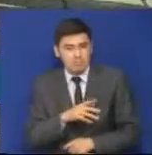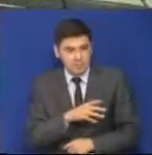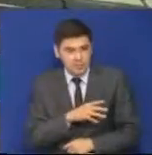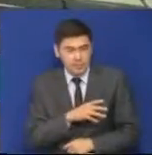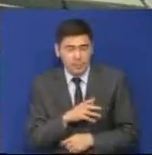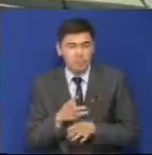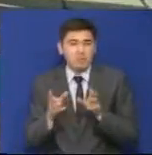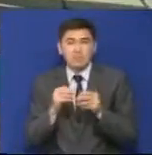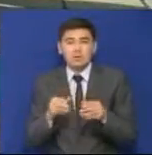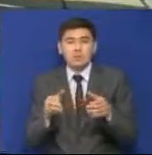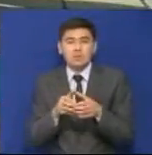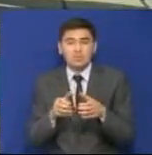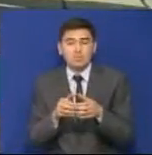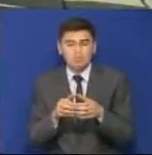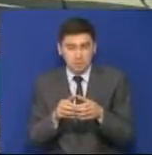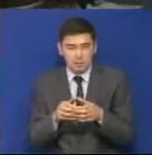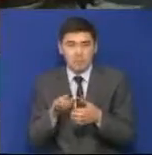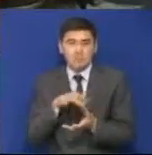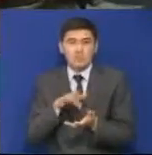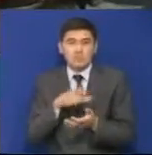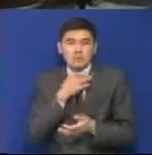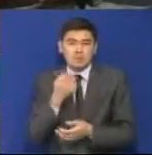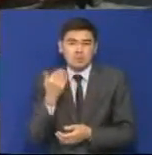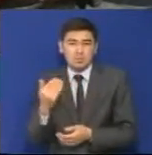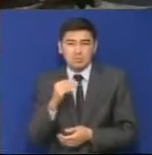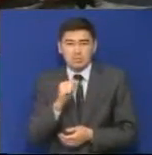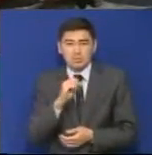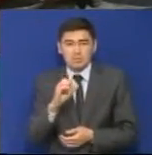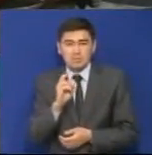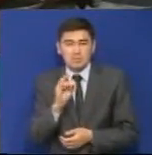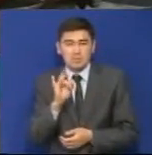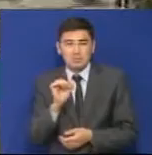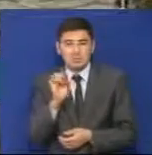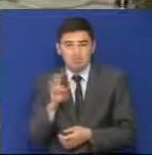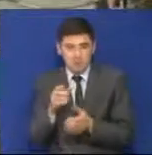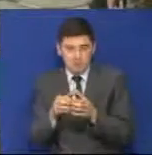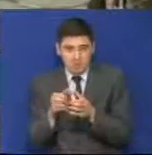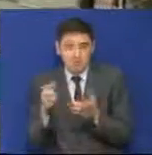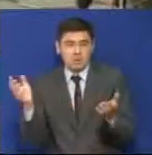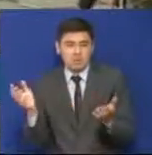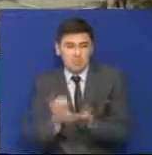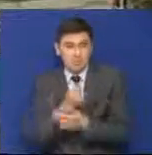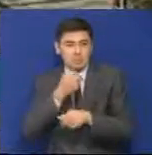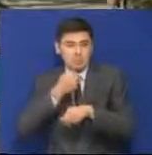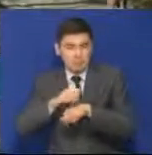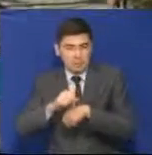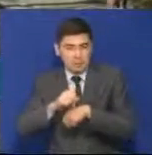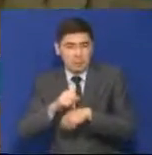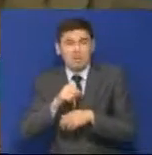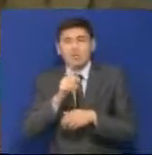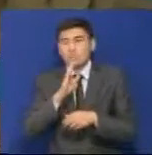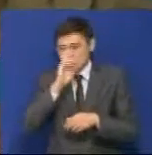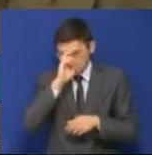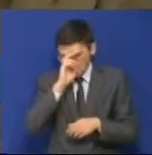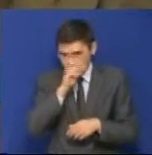Жалпы командалық есепте бас жүлдені Семей қаласының жас қыран командасы жеңіп алды. Енді құрама Айбын 2020